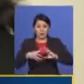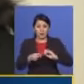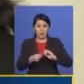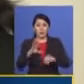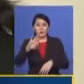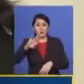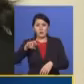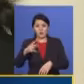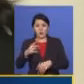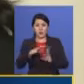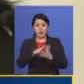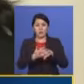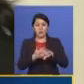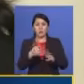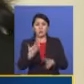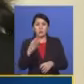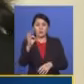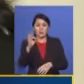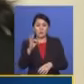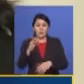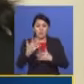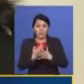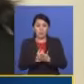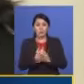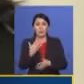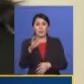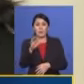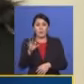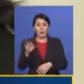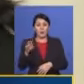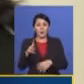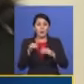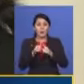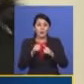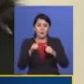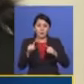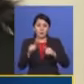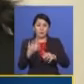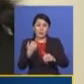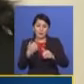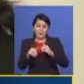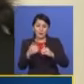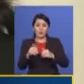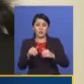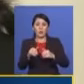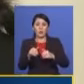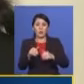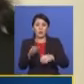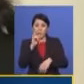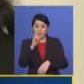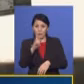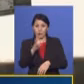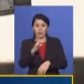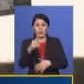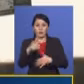әлеуеті жоғары ауылдар 55 ұпай жинауы тиіс. 50 балдан төмен жинаған ауылдар даму әлеуеті орташа және төмен елді мекен қатарына